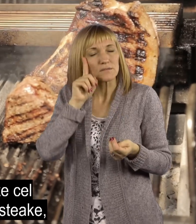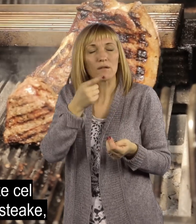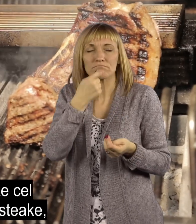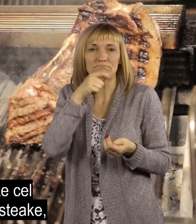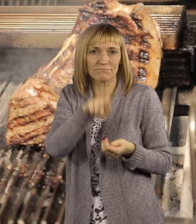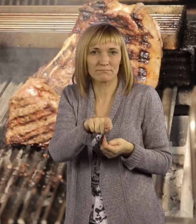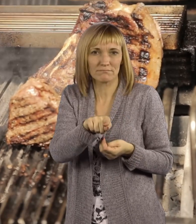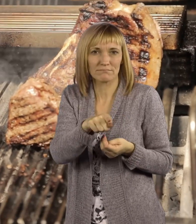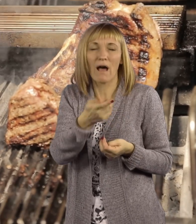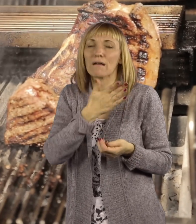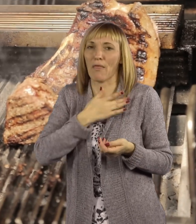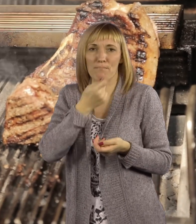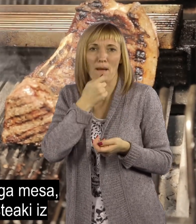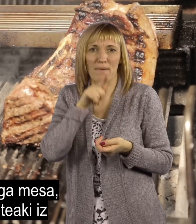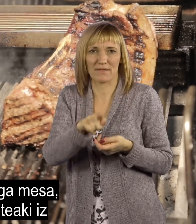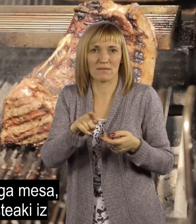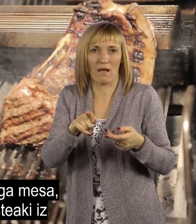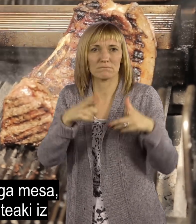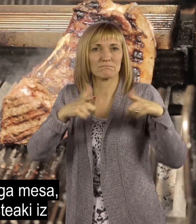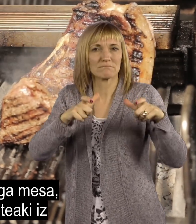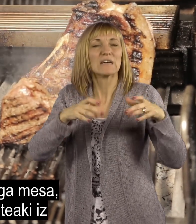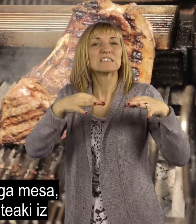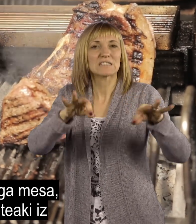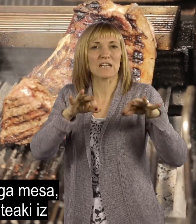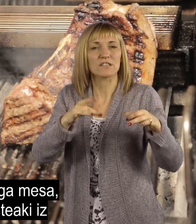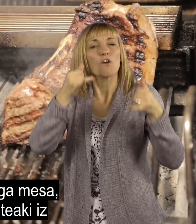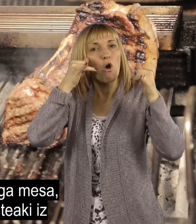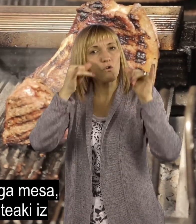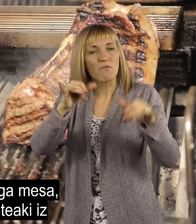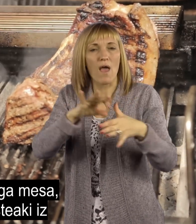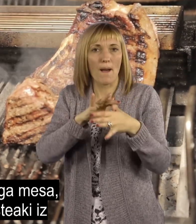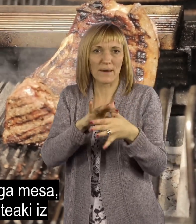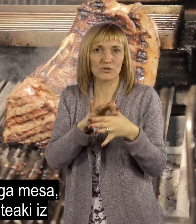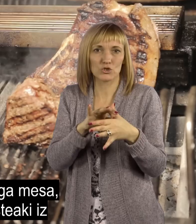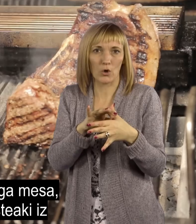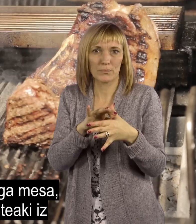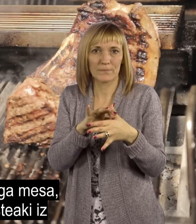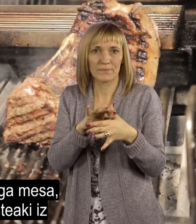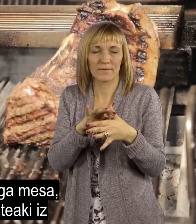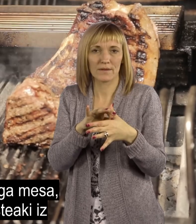konzumira stejke, predvsem iz govejega mesa.